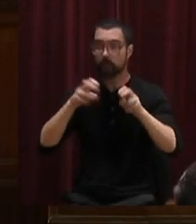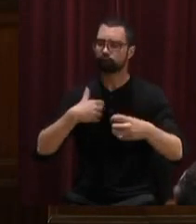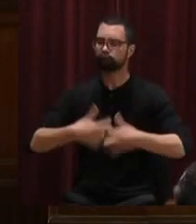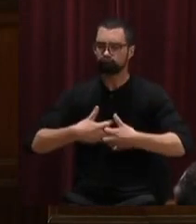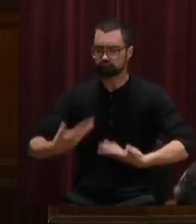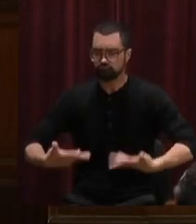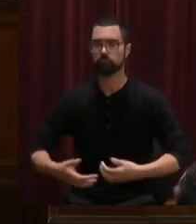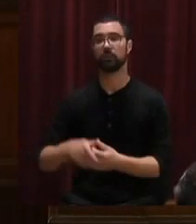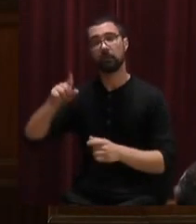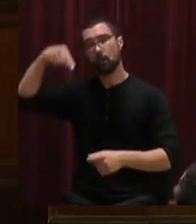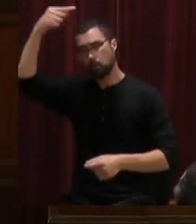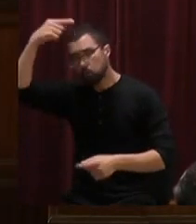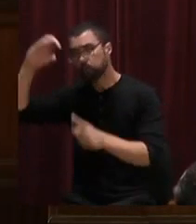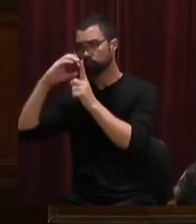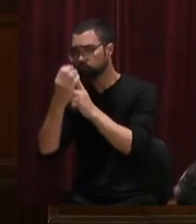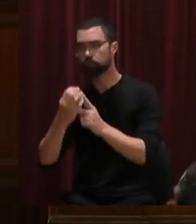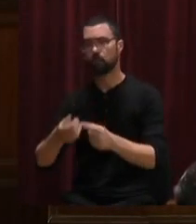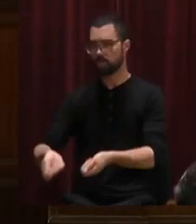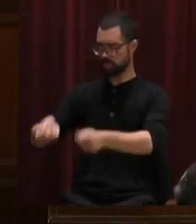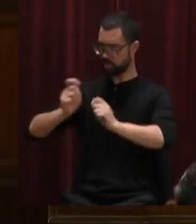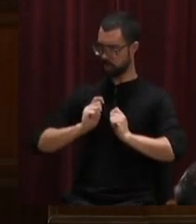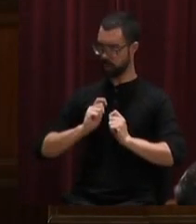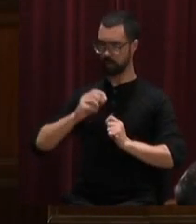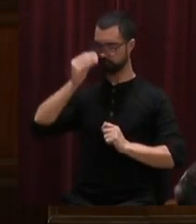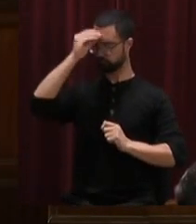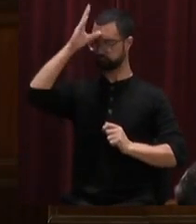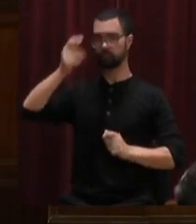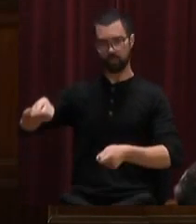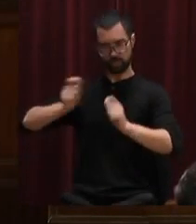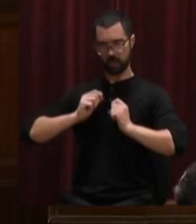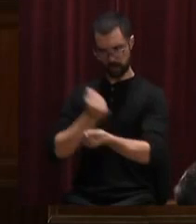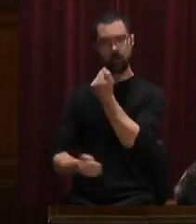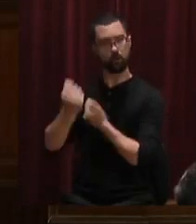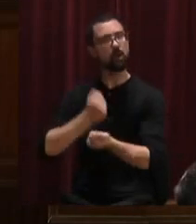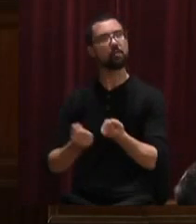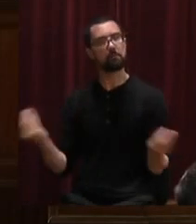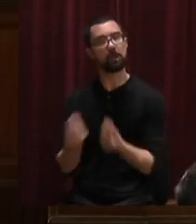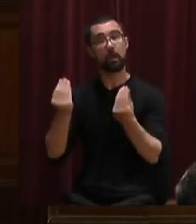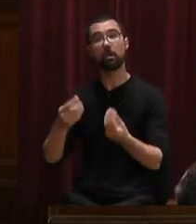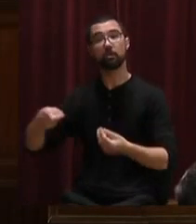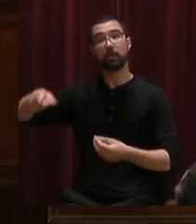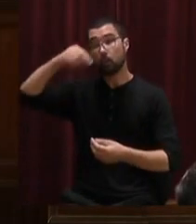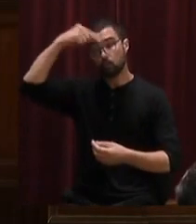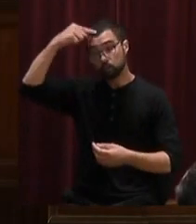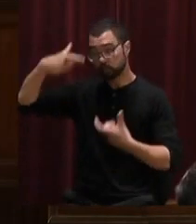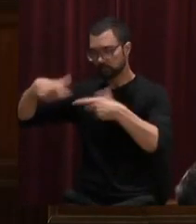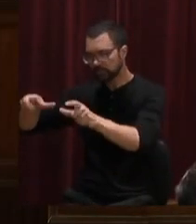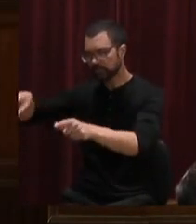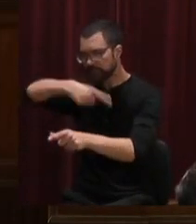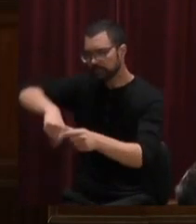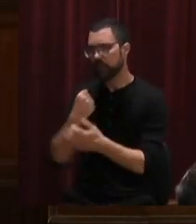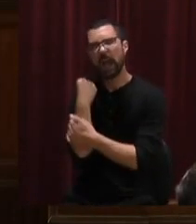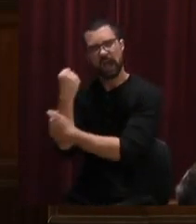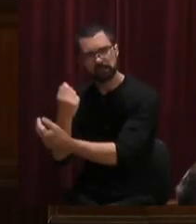nostra cultura sigui font alhora de riquesa econòmica i d'enriquiment intel·lectual, unim les nostres forces amb el sector cultural.